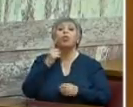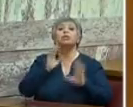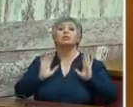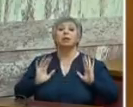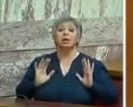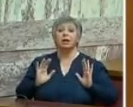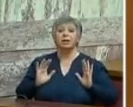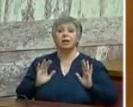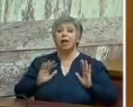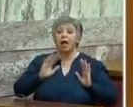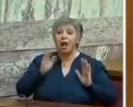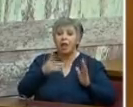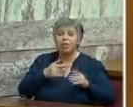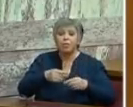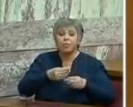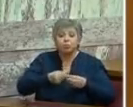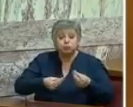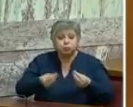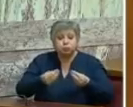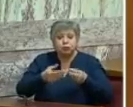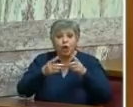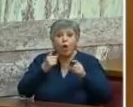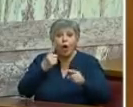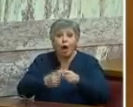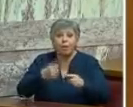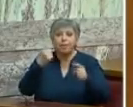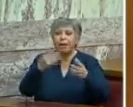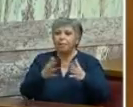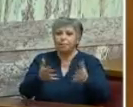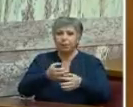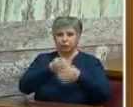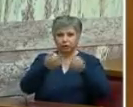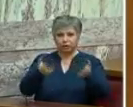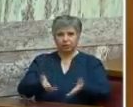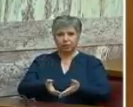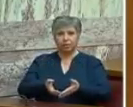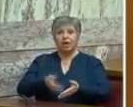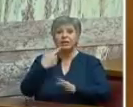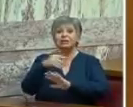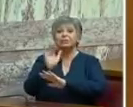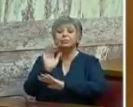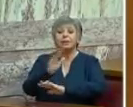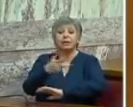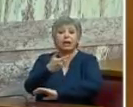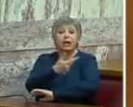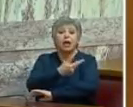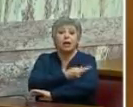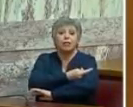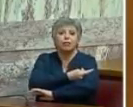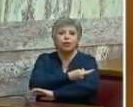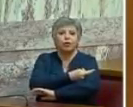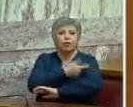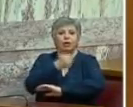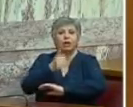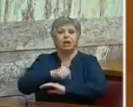Πώς θα το πω πιο λαϊκά? Όταν παραγγείλατε δεκάδες εκατομμύρια εμβόλια, πάλι δεν μισώθηκε